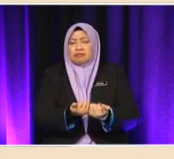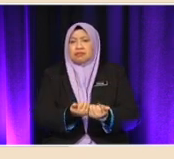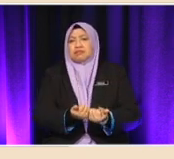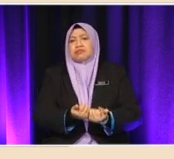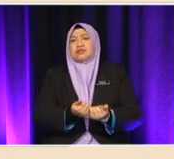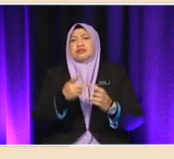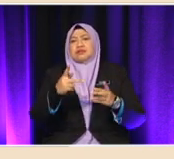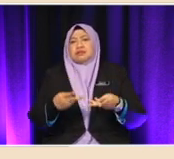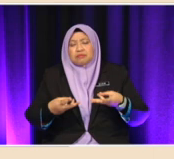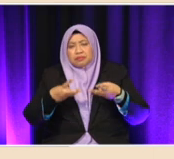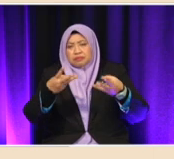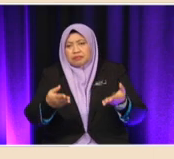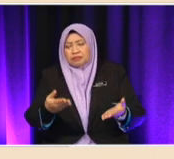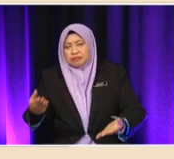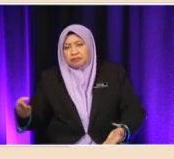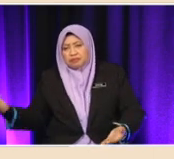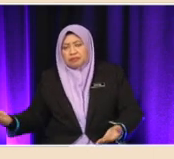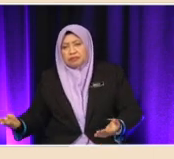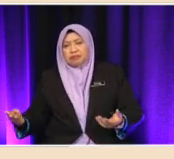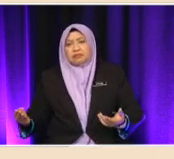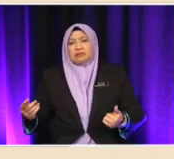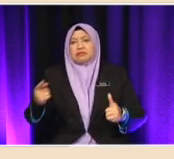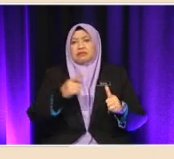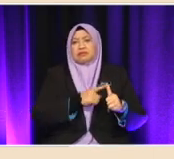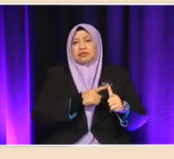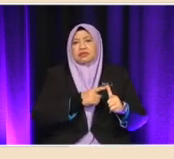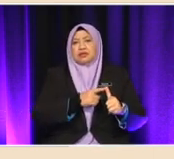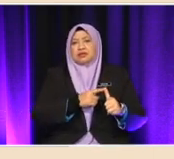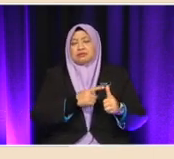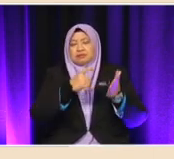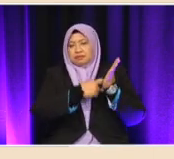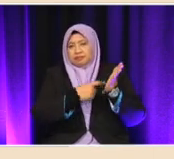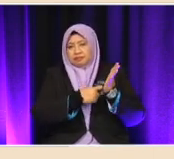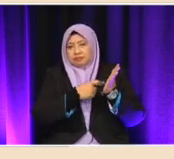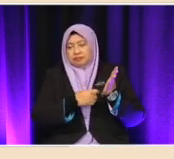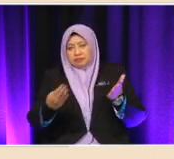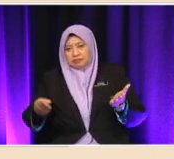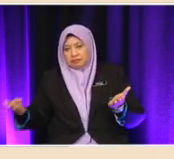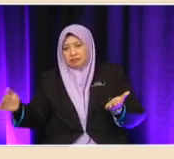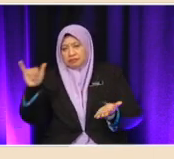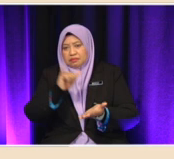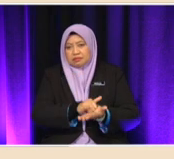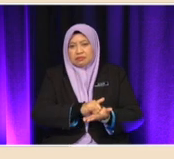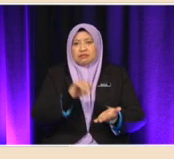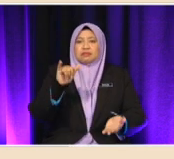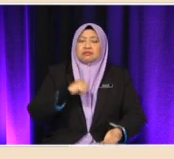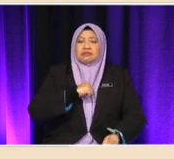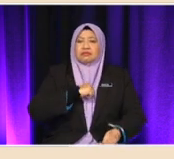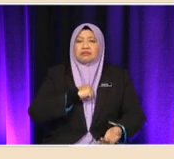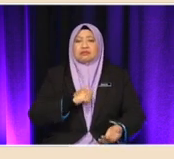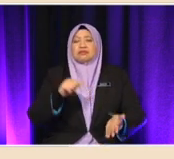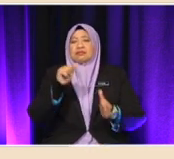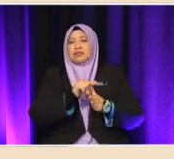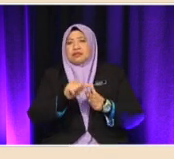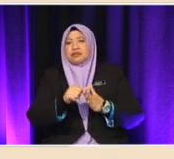barang oke yang pertama adalah disebabkan oleh harga barang itu sendiri ataupun disebabkan oleh